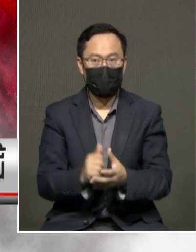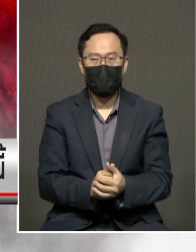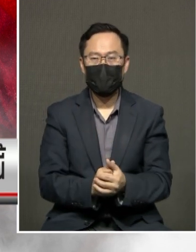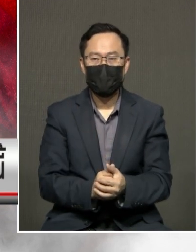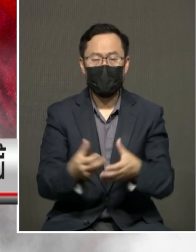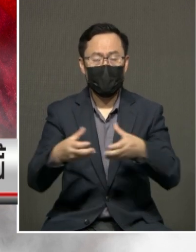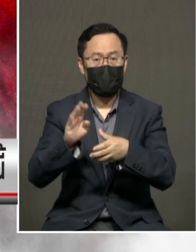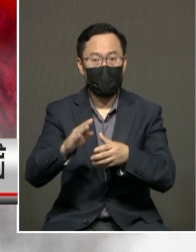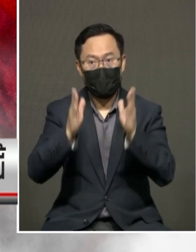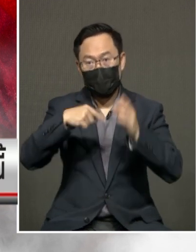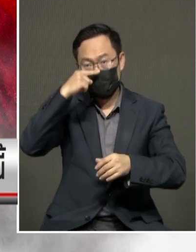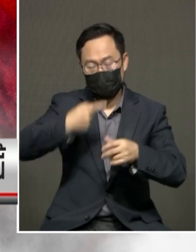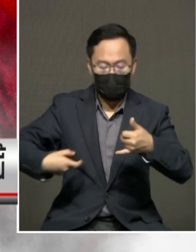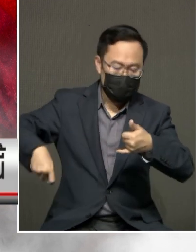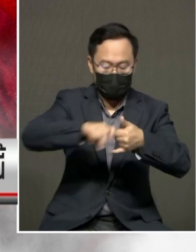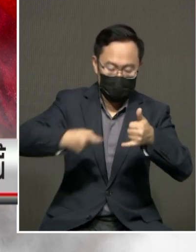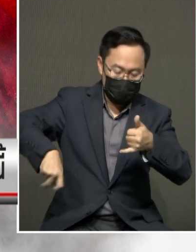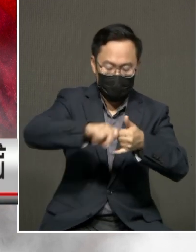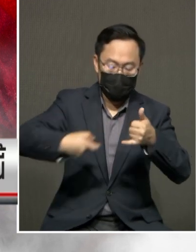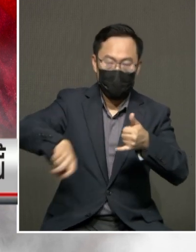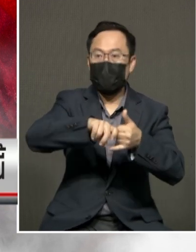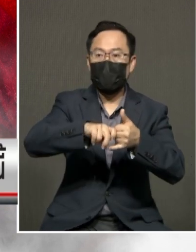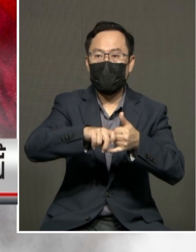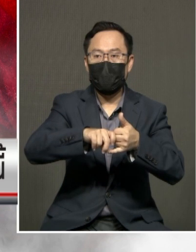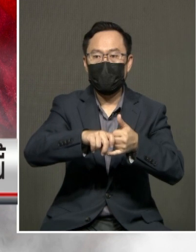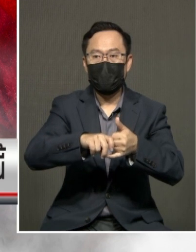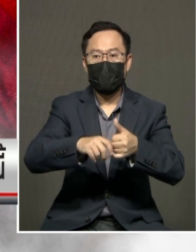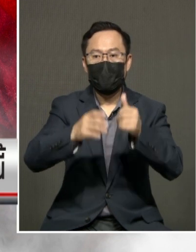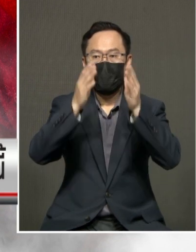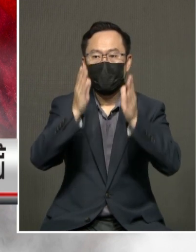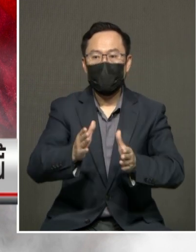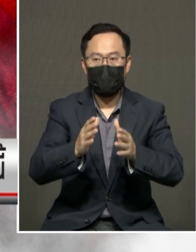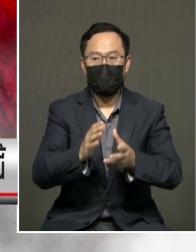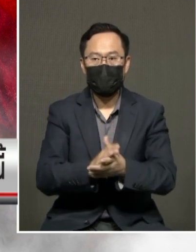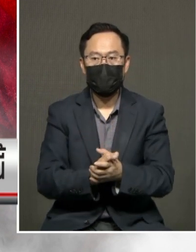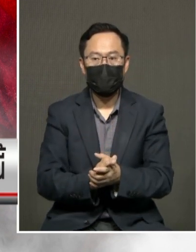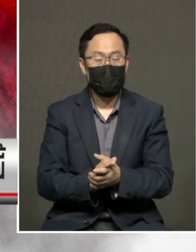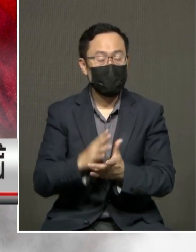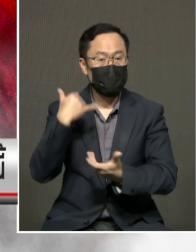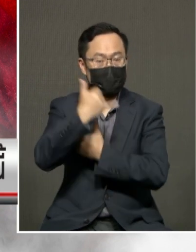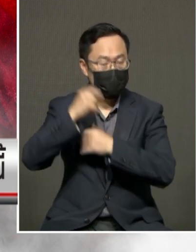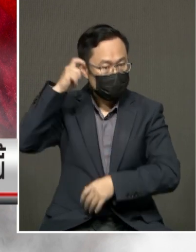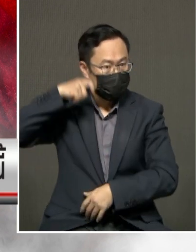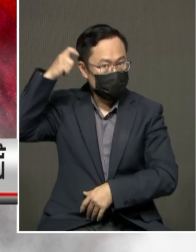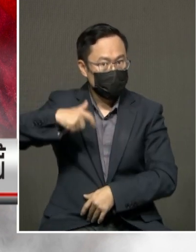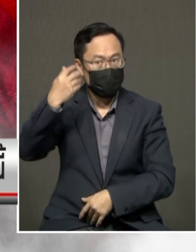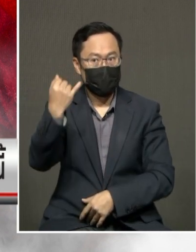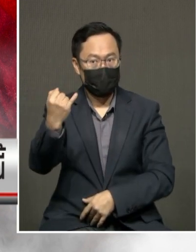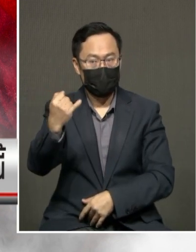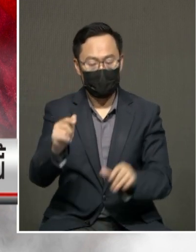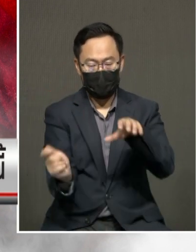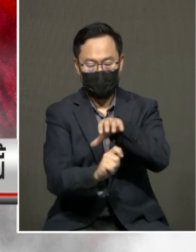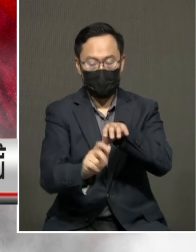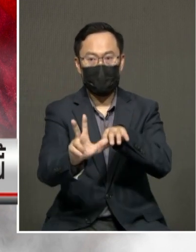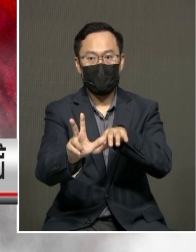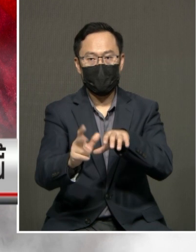วเข่าชุดใหญ่ปิดเกมนะคะน็อกลิแปรปอปรัญชัยนะคะนักชกจากเมียนมาในชกในยกที่3ส่วนมงคลแก้ว